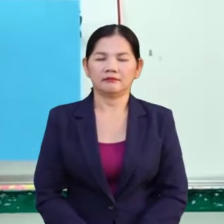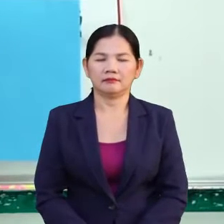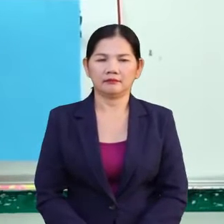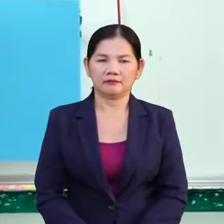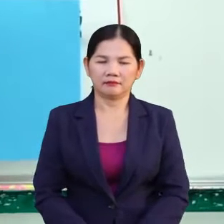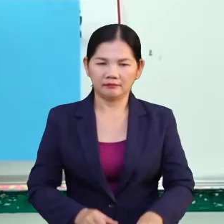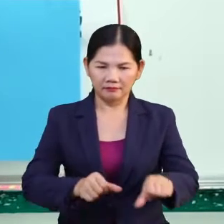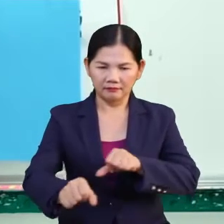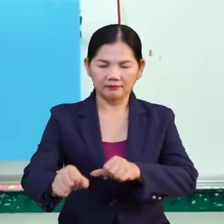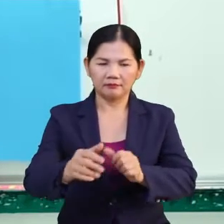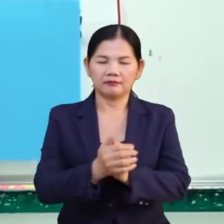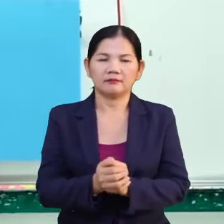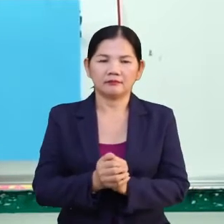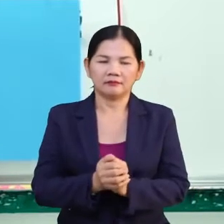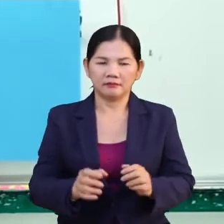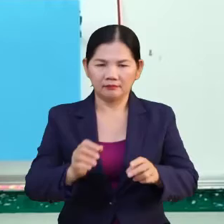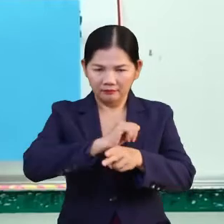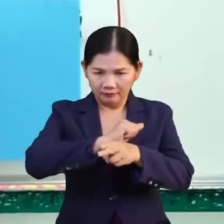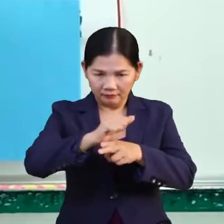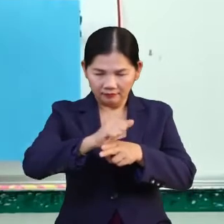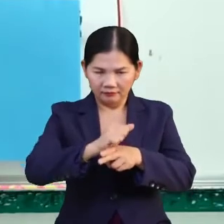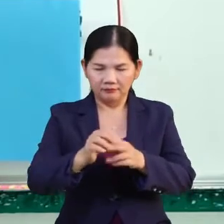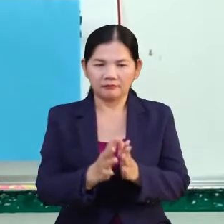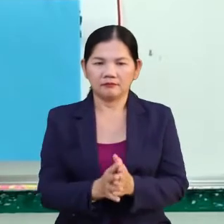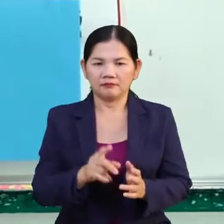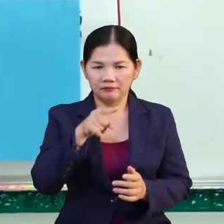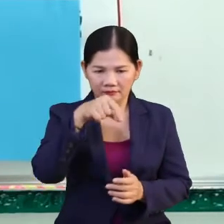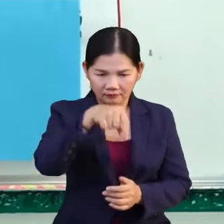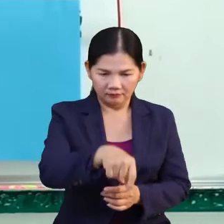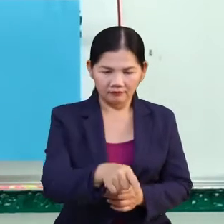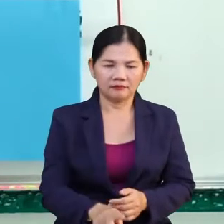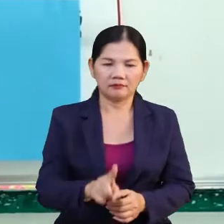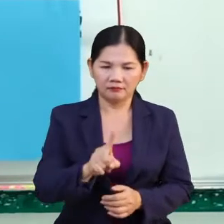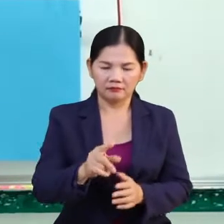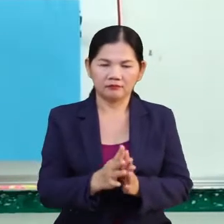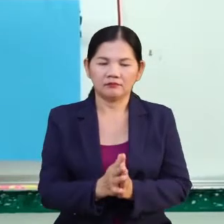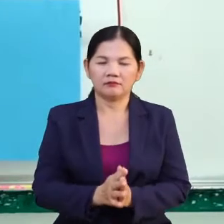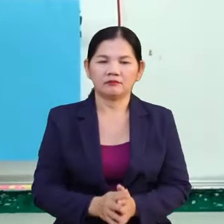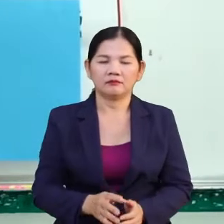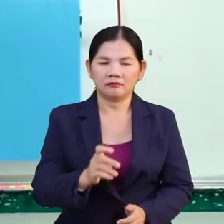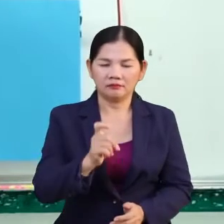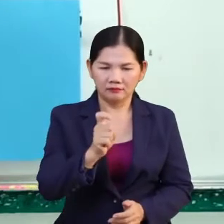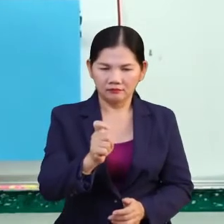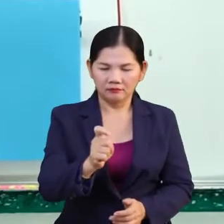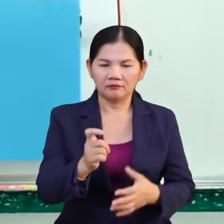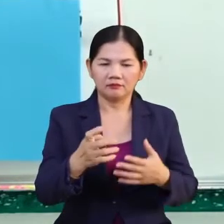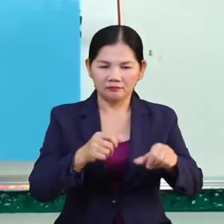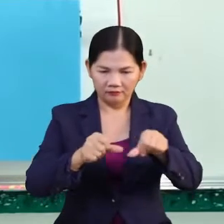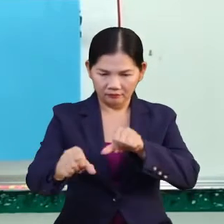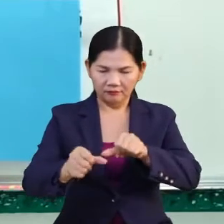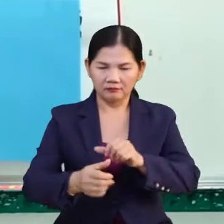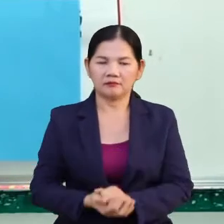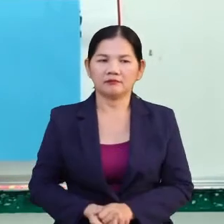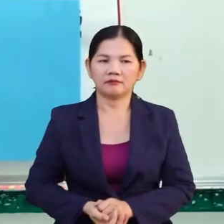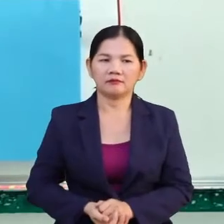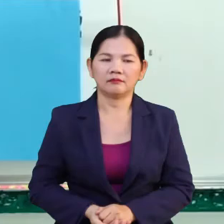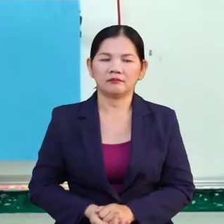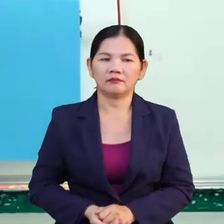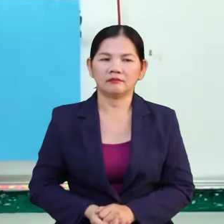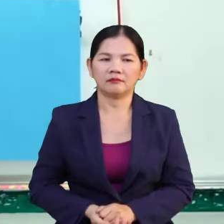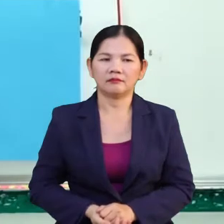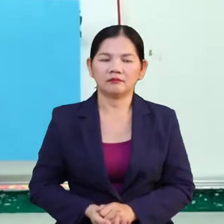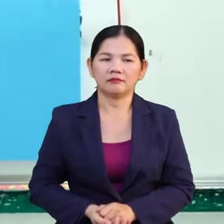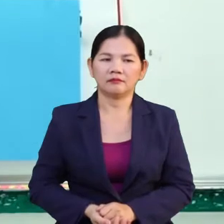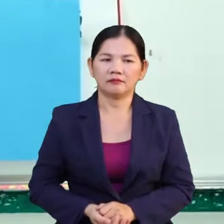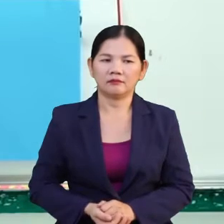ចាបន្តពីយើងចាធ្វើលំហាត់ទី1ចំណុចករួចរាល់ឥឡូវយើងឈានចូលមកចំណុចខបន្តទៀតណាកូនចាអញ្